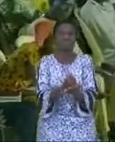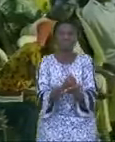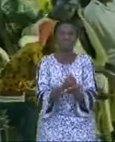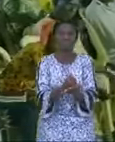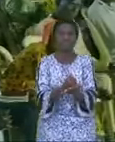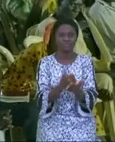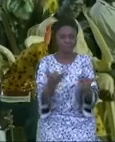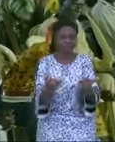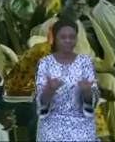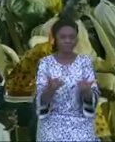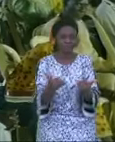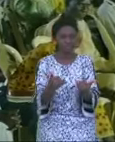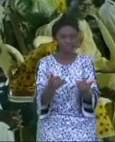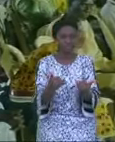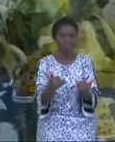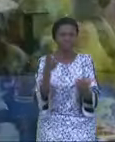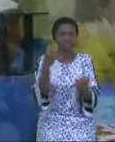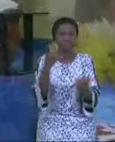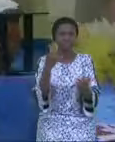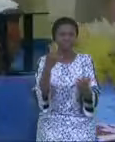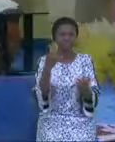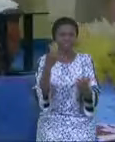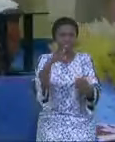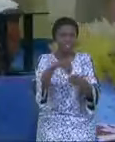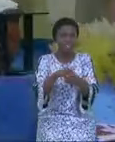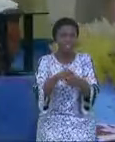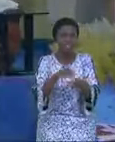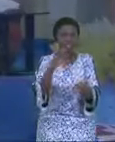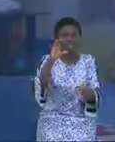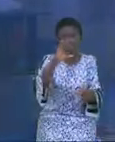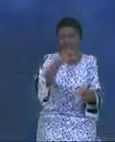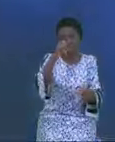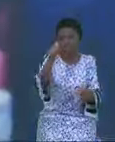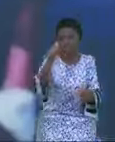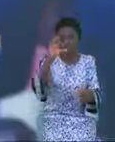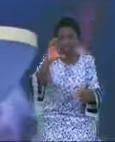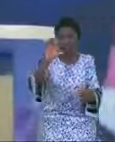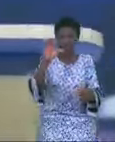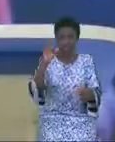voyons la Parole de Dieu on acte